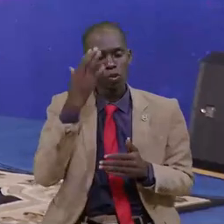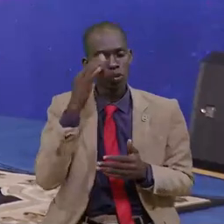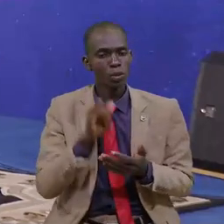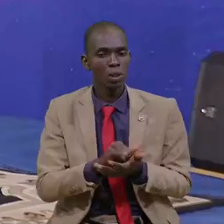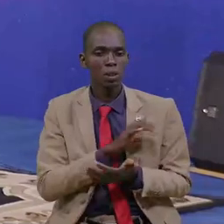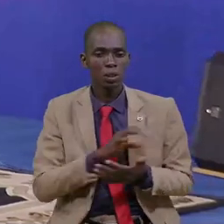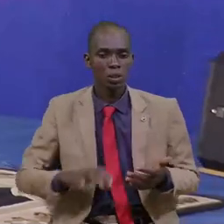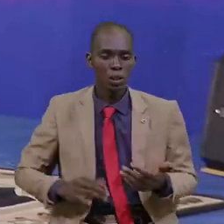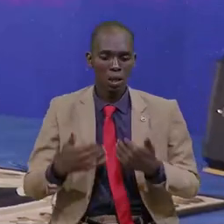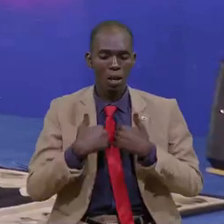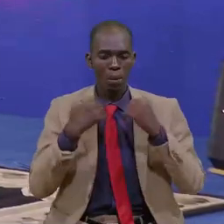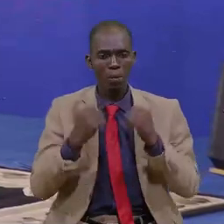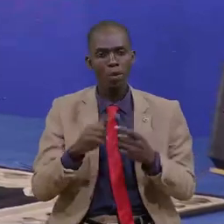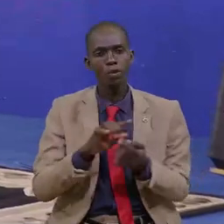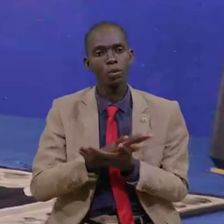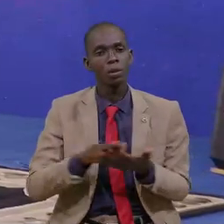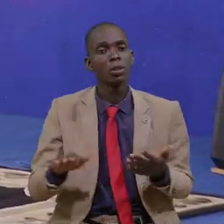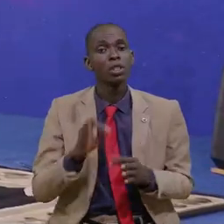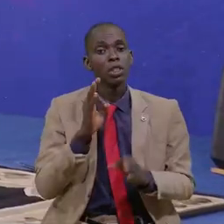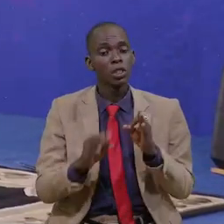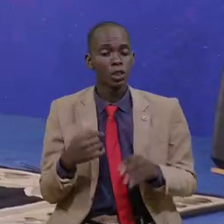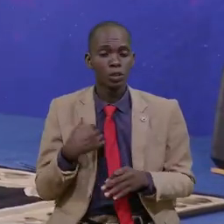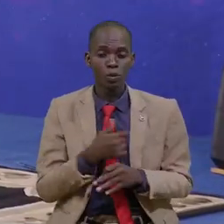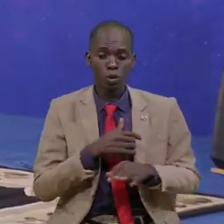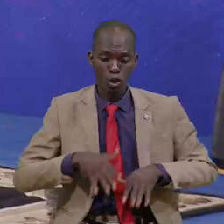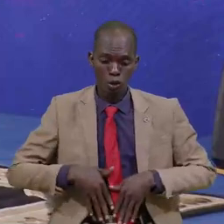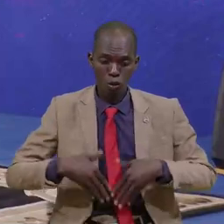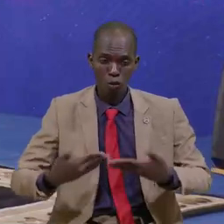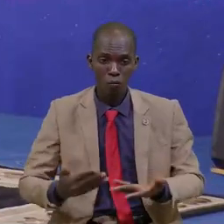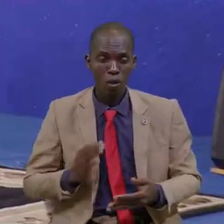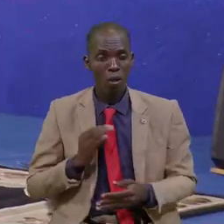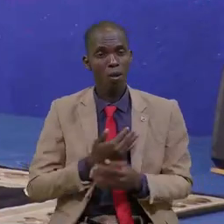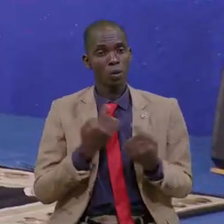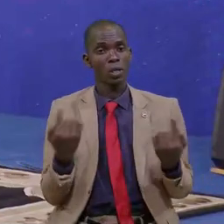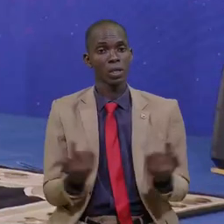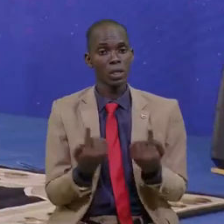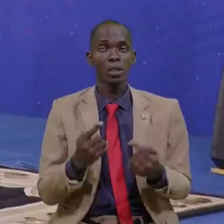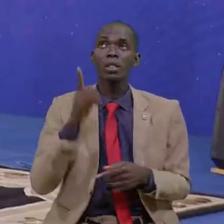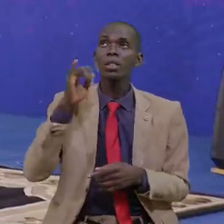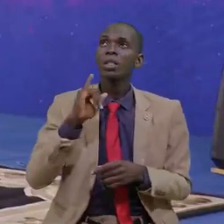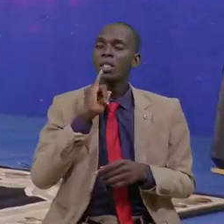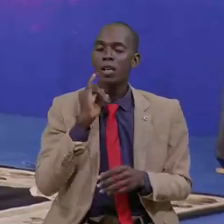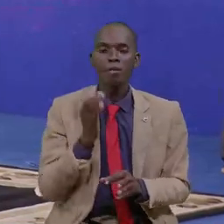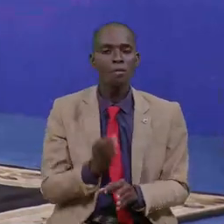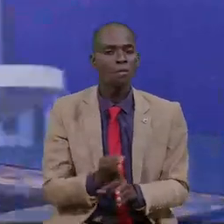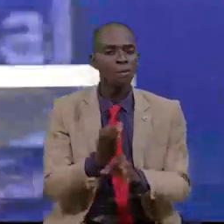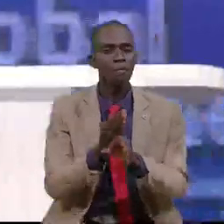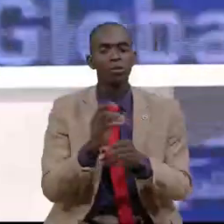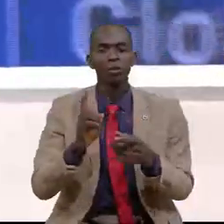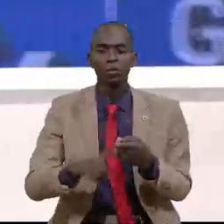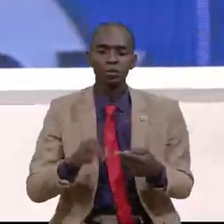qui peut purifier. Si nous confessons nos péchés, il est fidèle et juste pour nous